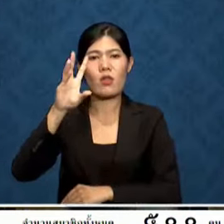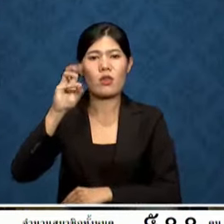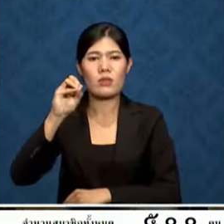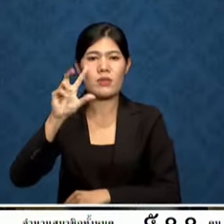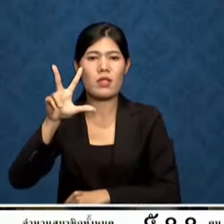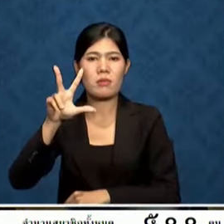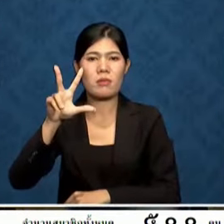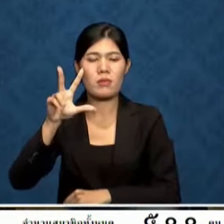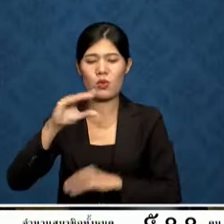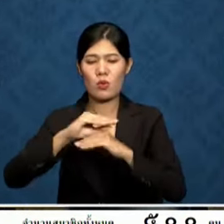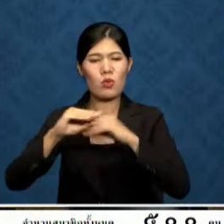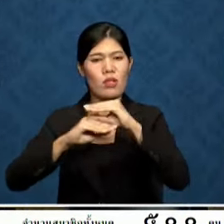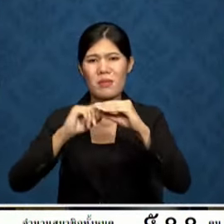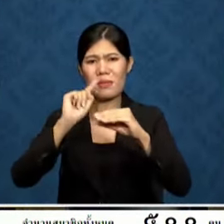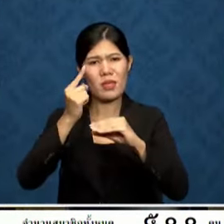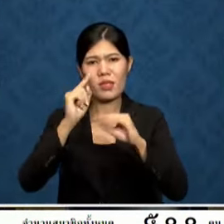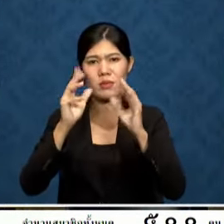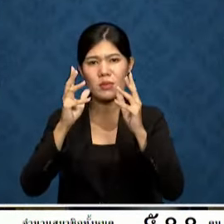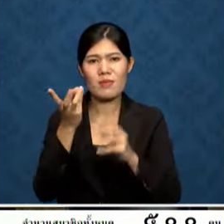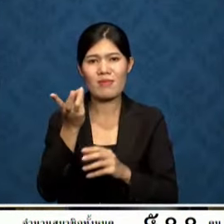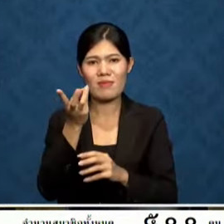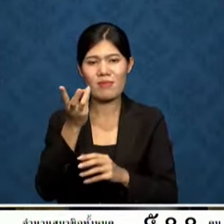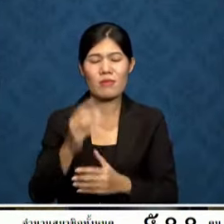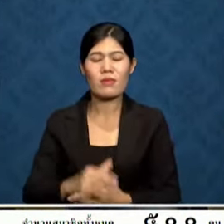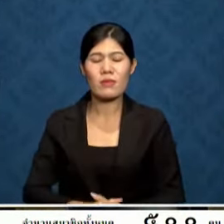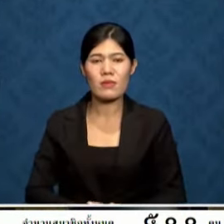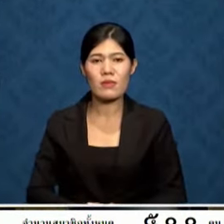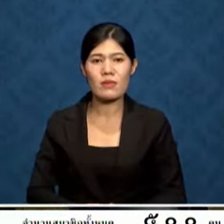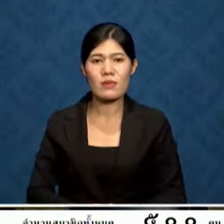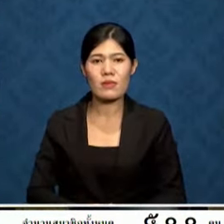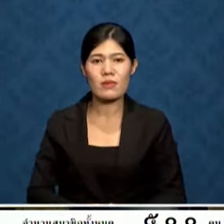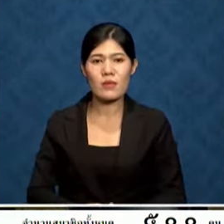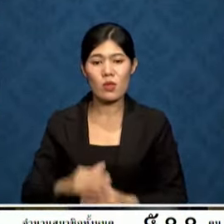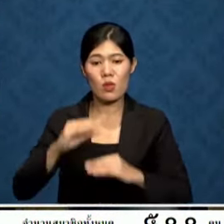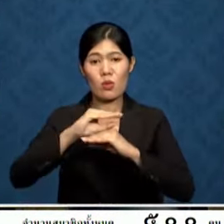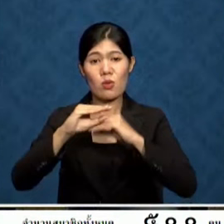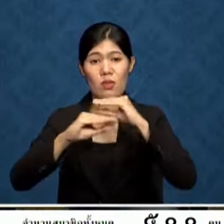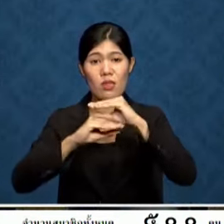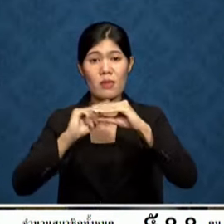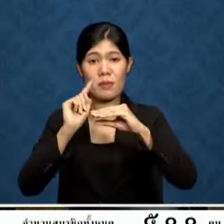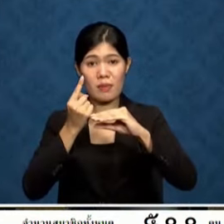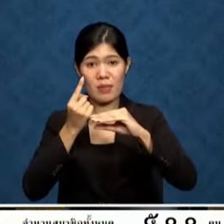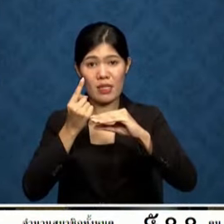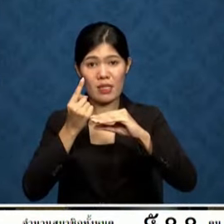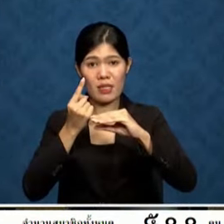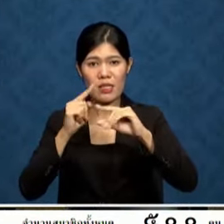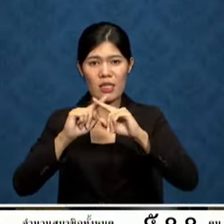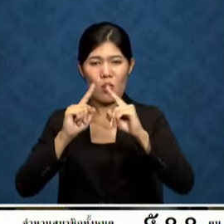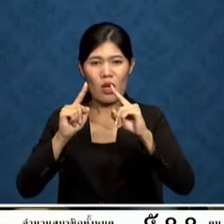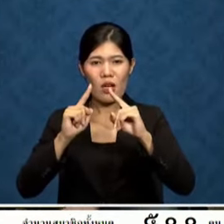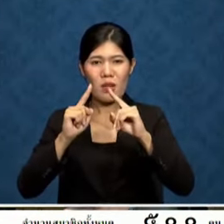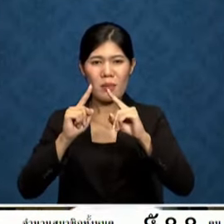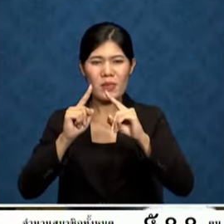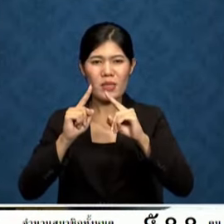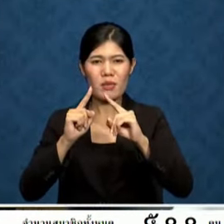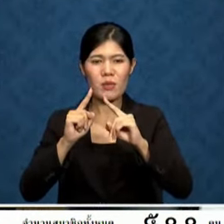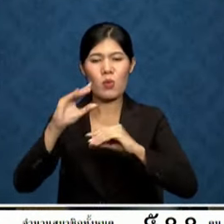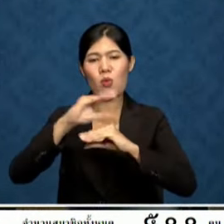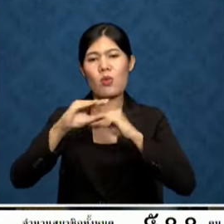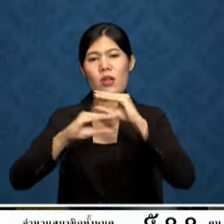มีอะไรใหม่เลยครับนี่ยังไม่นับว่าไอ้ที่บอกใหม่ๆเนี่ยใหม่ไม่จริงด้วยนะครับเป็นเหล้าเก่าในขวดใหม่เยอะ